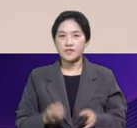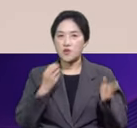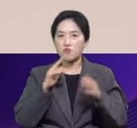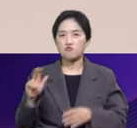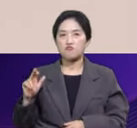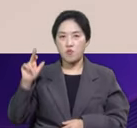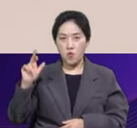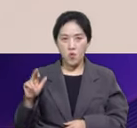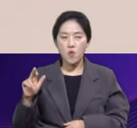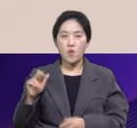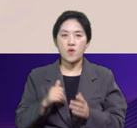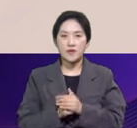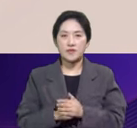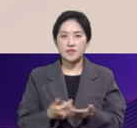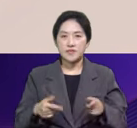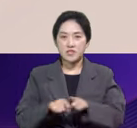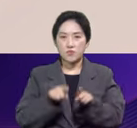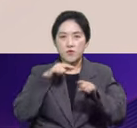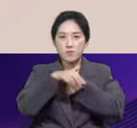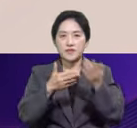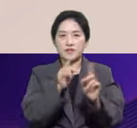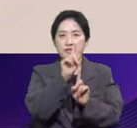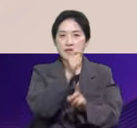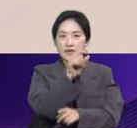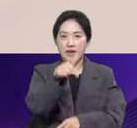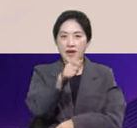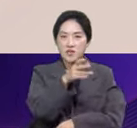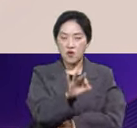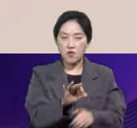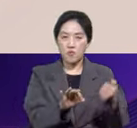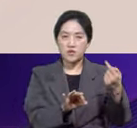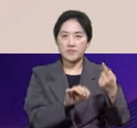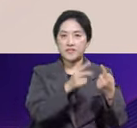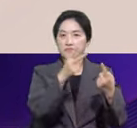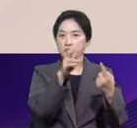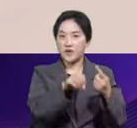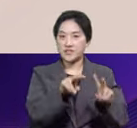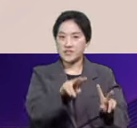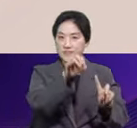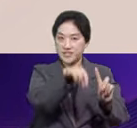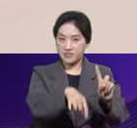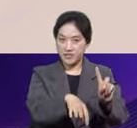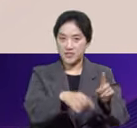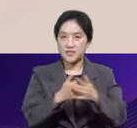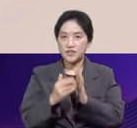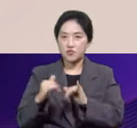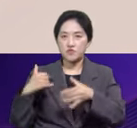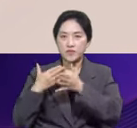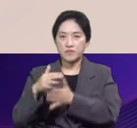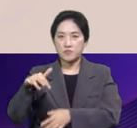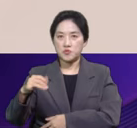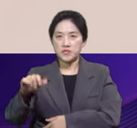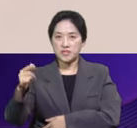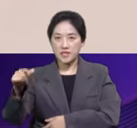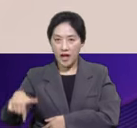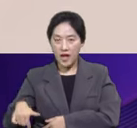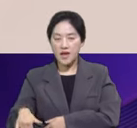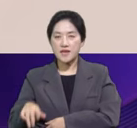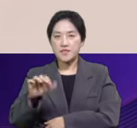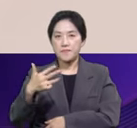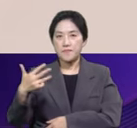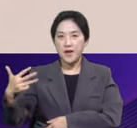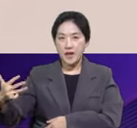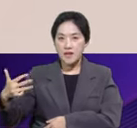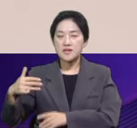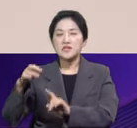경기 군포로 가볼까요? 더불어민주당 이하경 후보 51.2%로 현재 1위, 국민의힘 최진혁 후보 48.8%